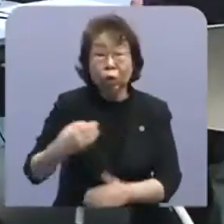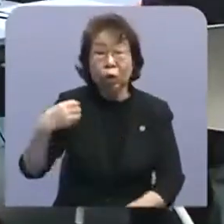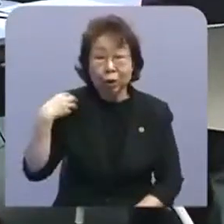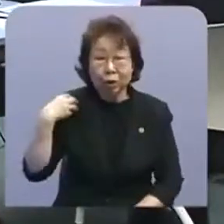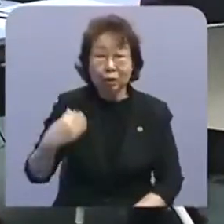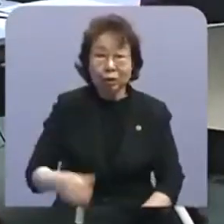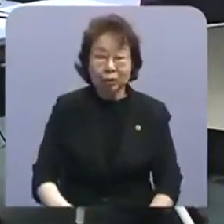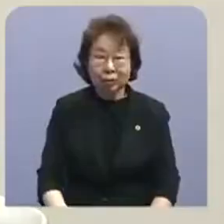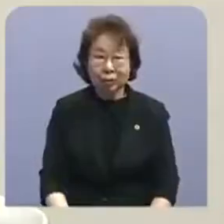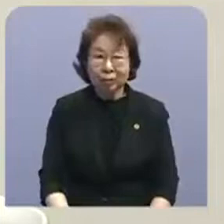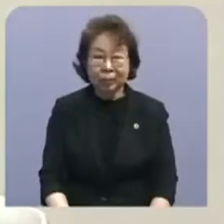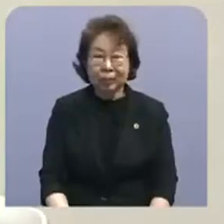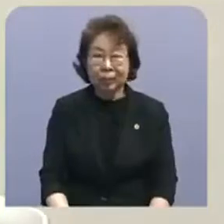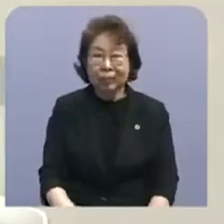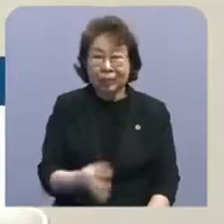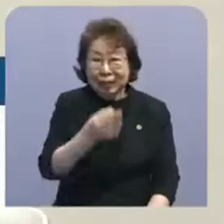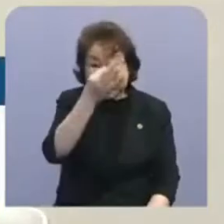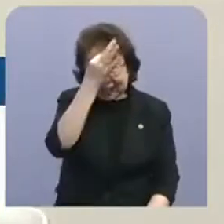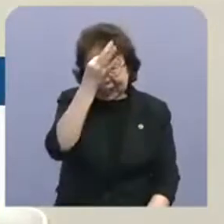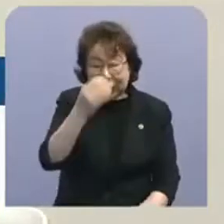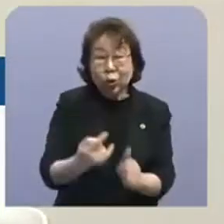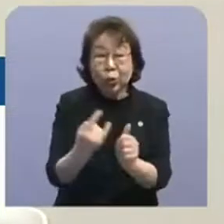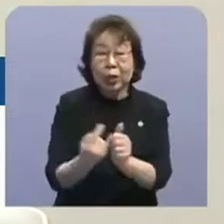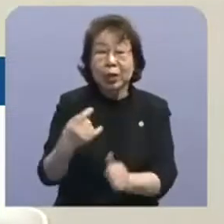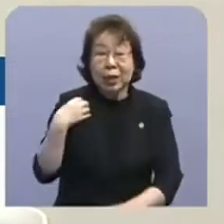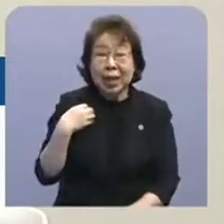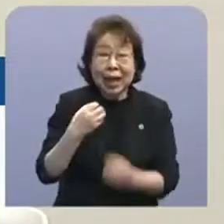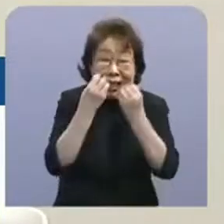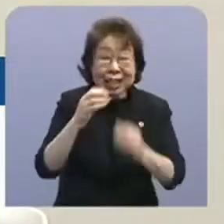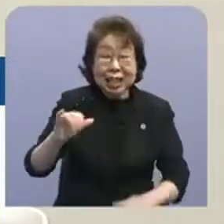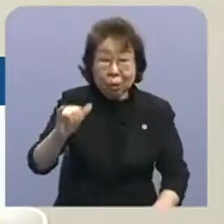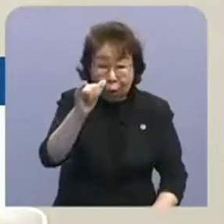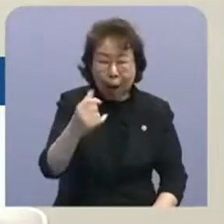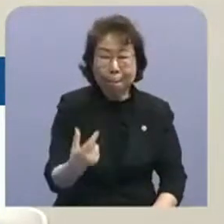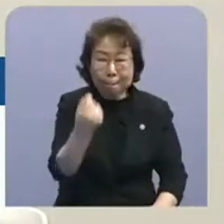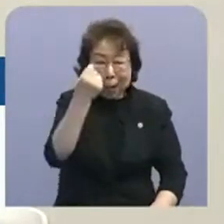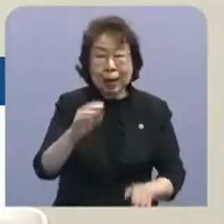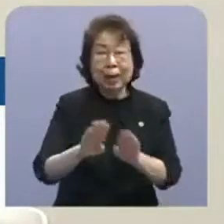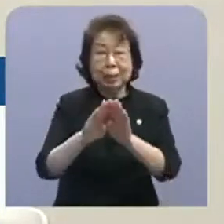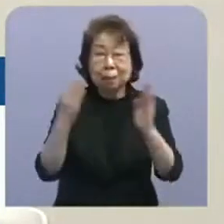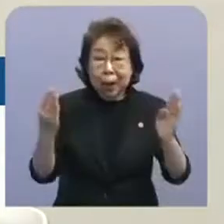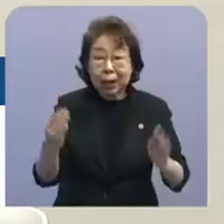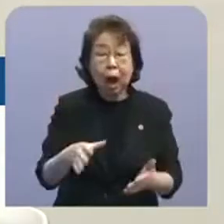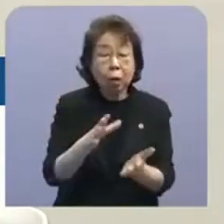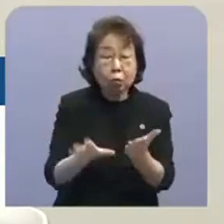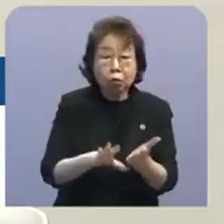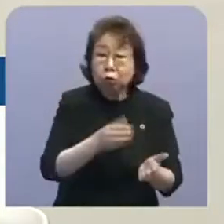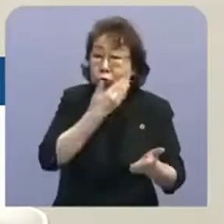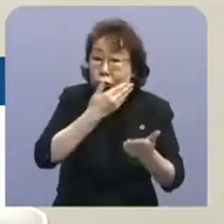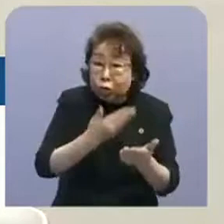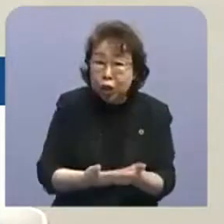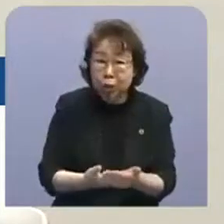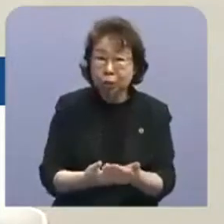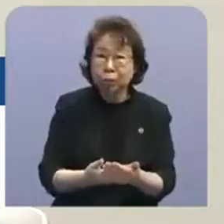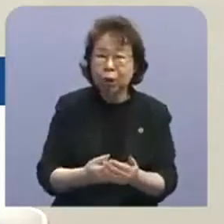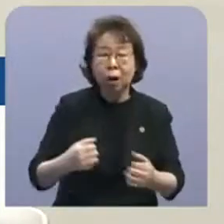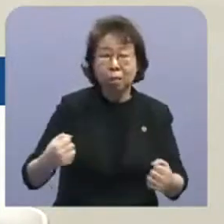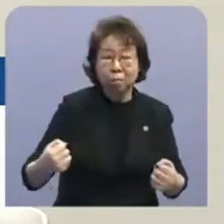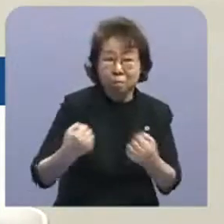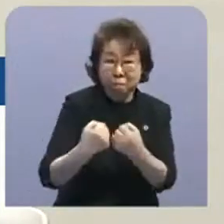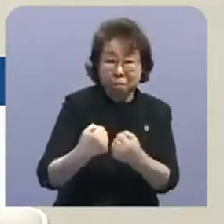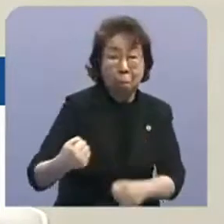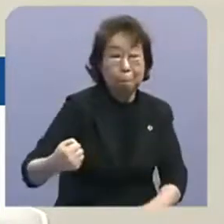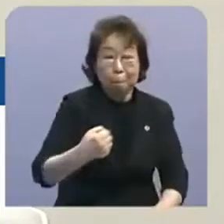담당합니다. 기술위원회에서도 가덕도 신공항의 조기 건설, 물류중심 공항으로서의 경쟁력 확보